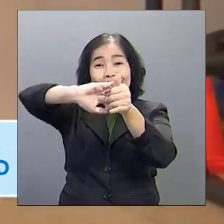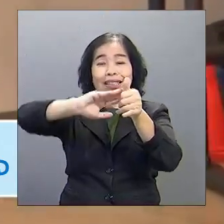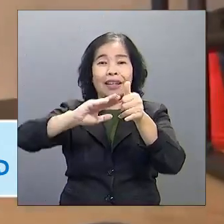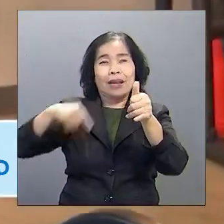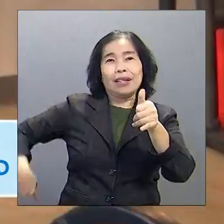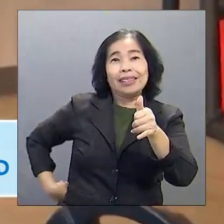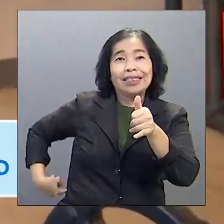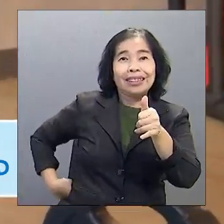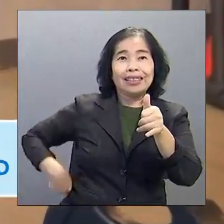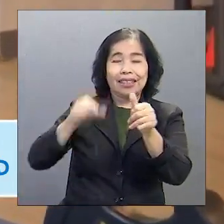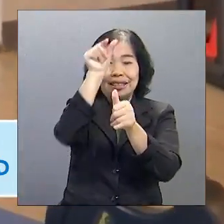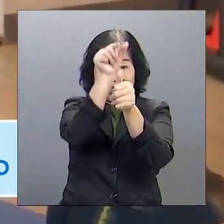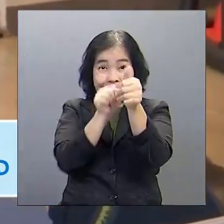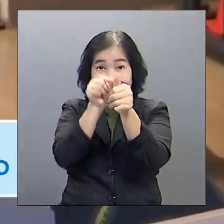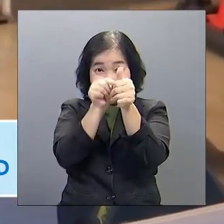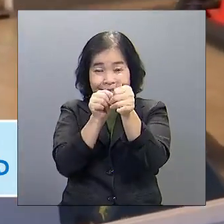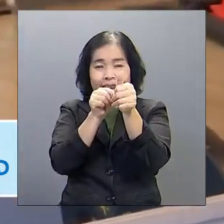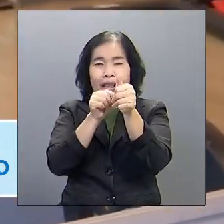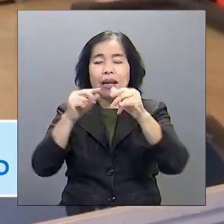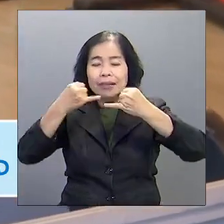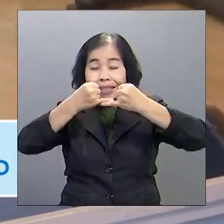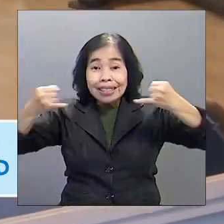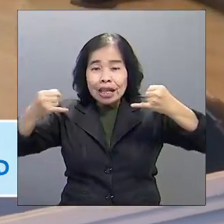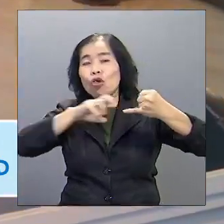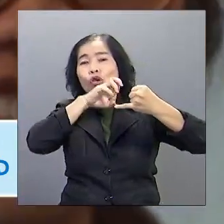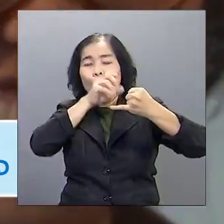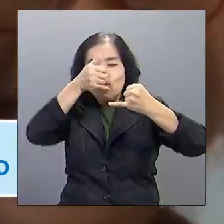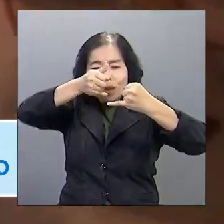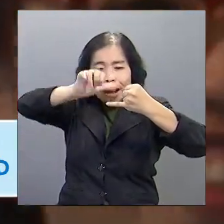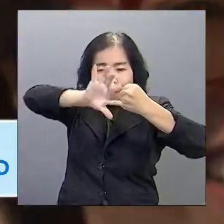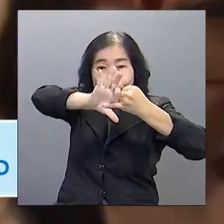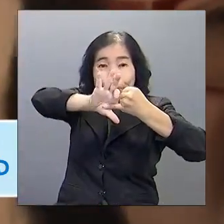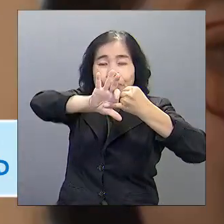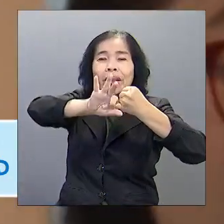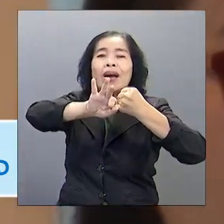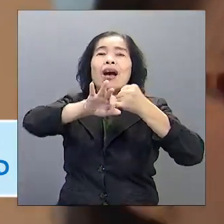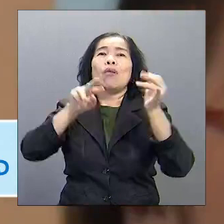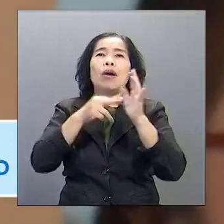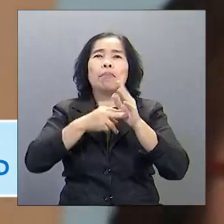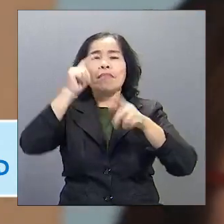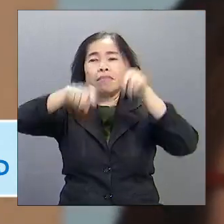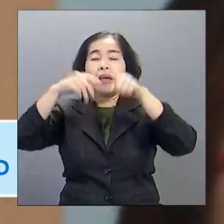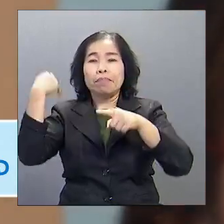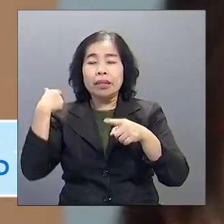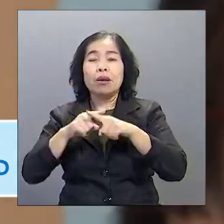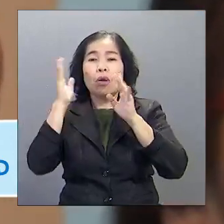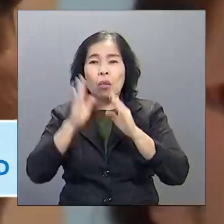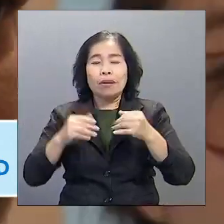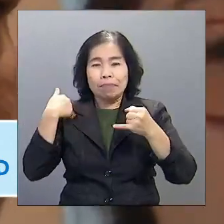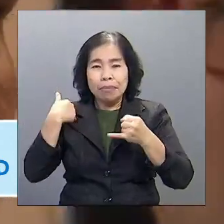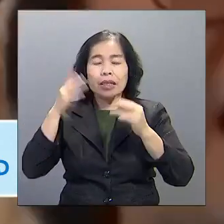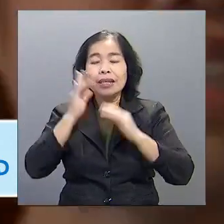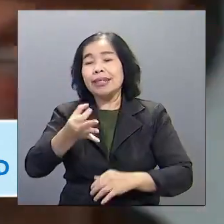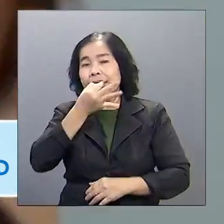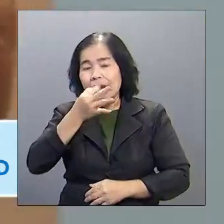ดูกสันหลังเนี่ยมันเคลื่อนไปกดทับเส้นประสาทมีความรุนแรงหลายระดับในรายที่เป็นน้อยครับการกินยาและพักผ่อน